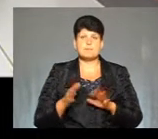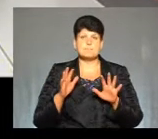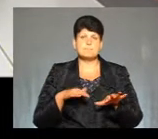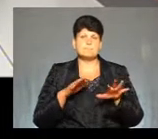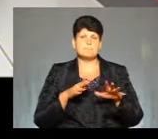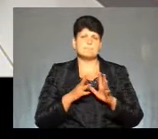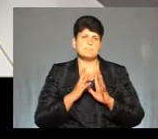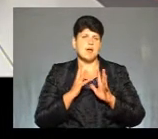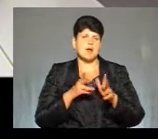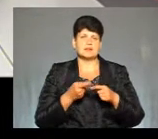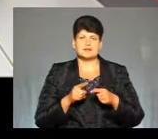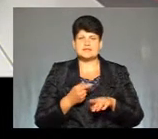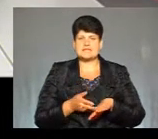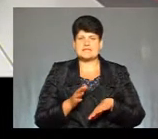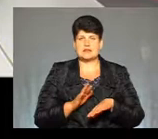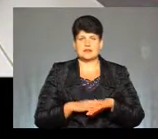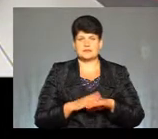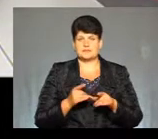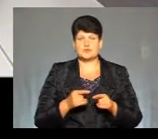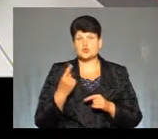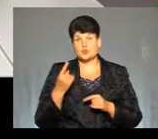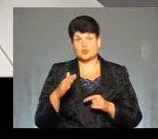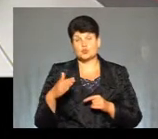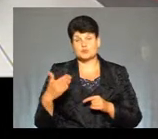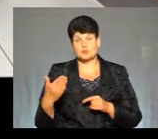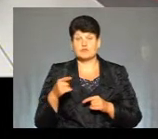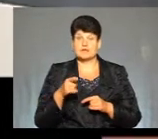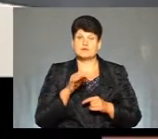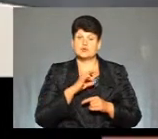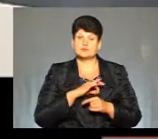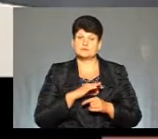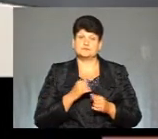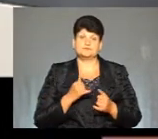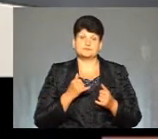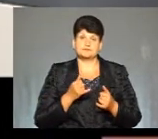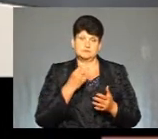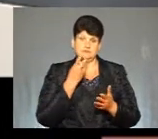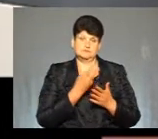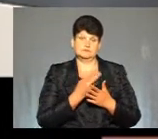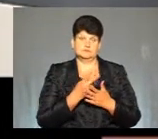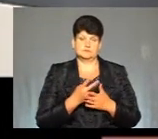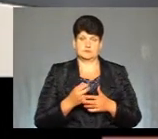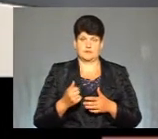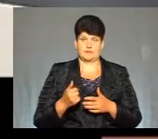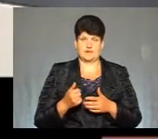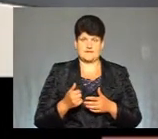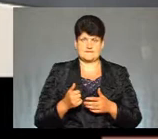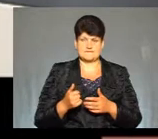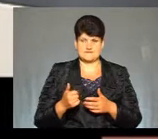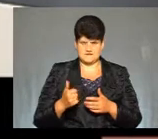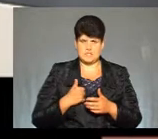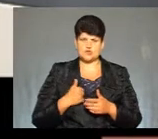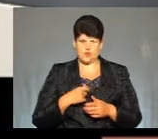дуже складне явище. З одного боку, вони використовуються як демонстрація військової сили держави,